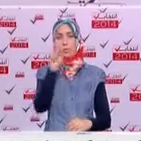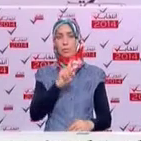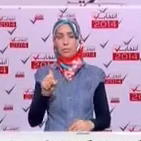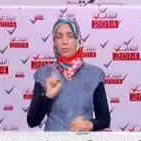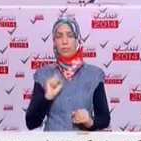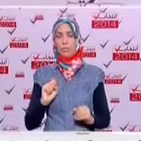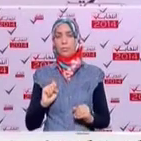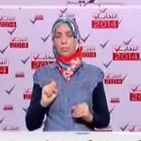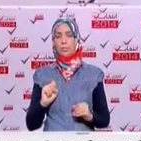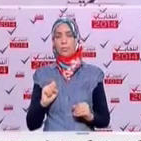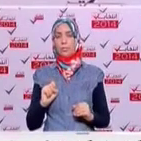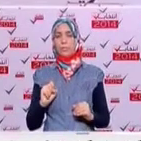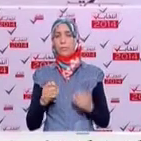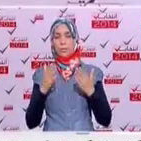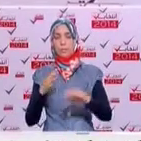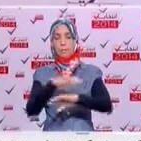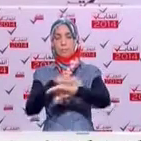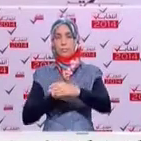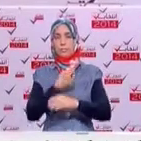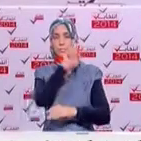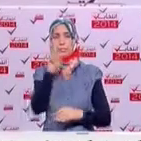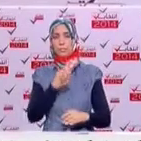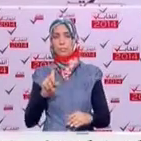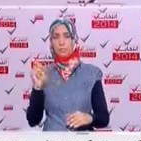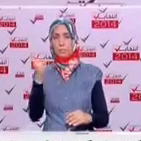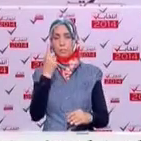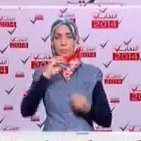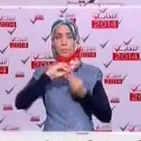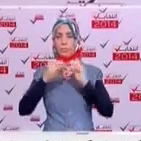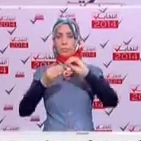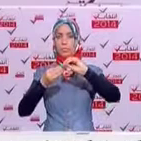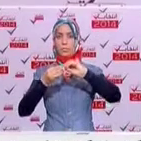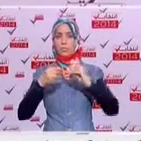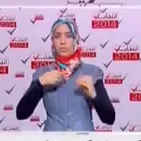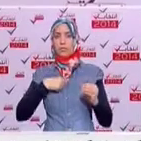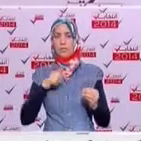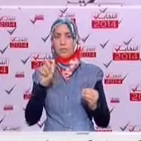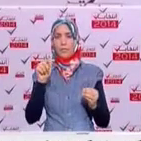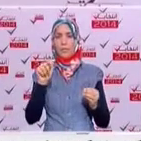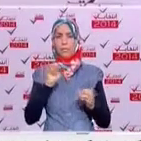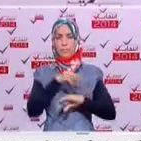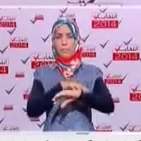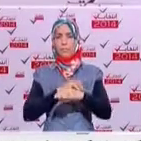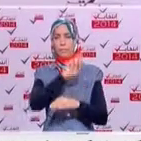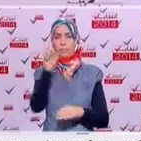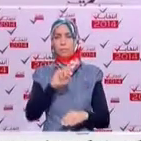زغوان. إذا ولاية زغوان أول مشكلة ساعة نعاني منه احنا في ولايتنا هو